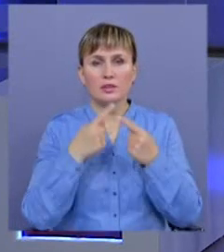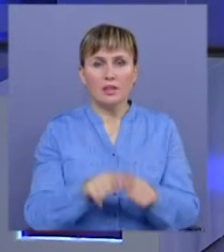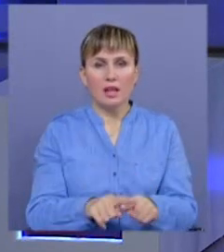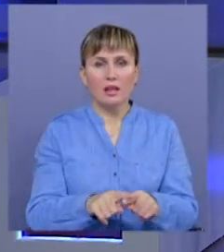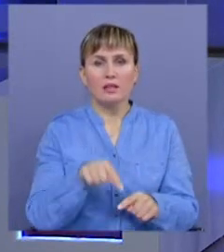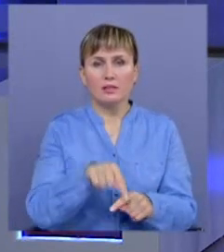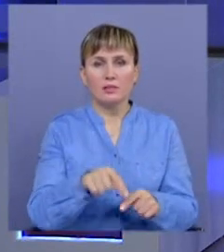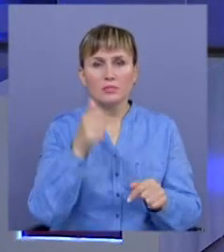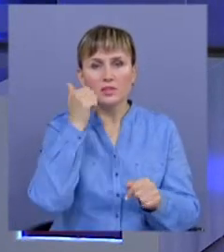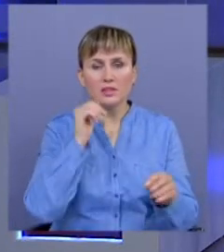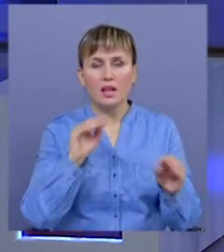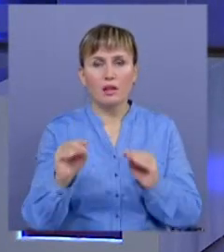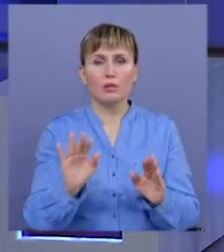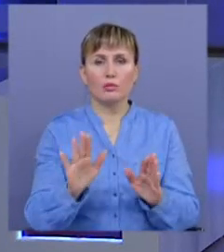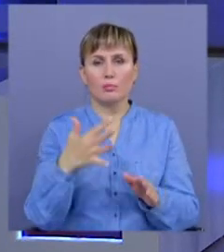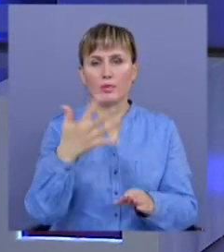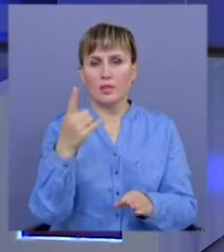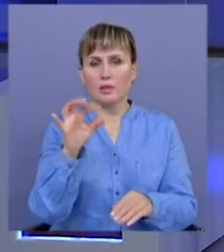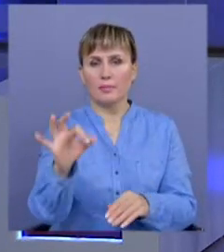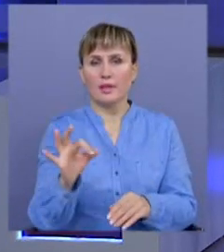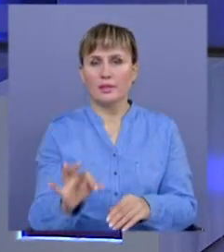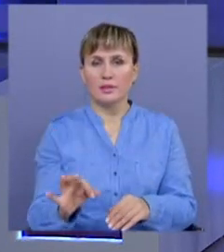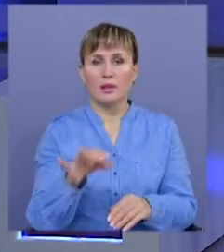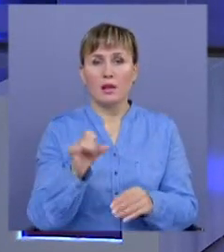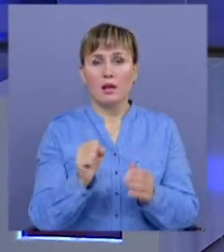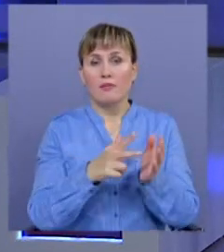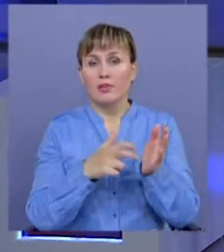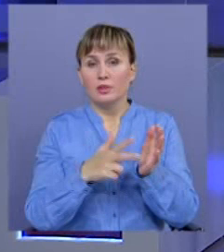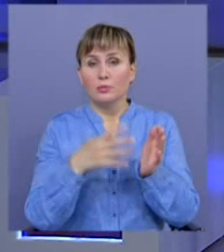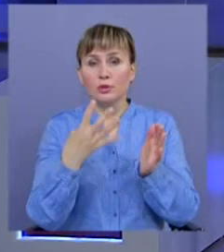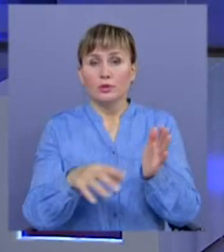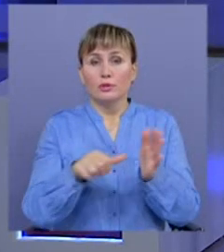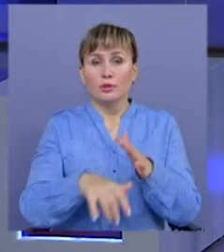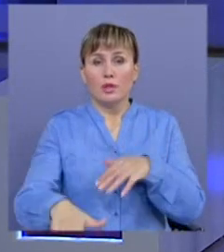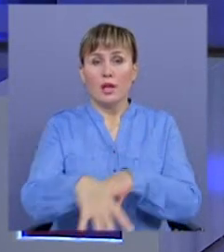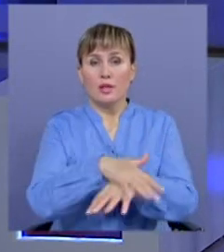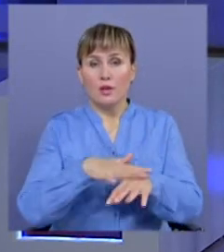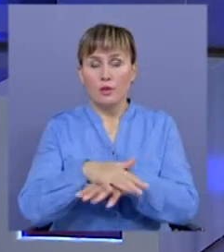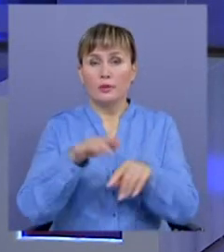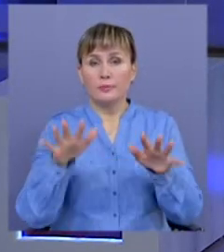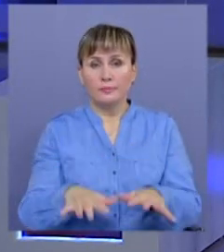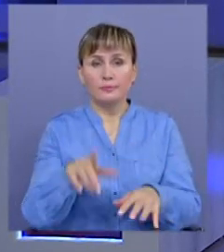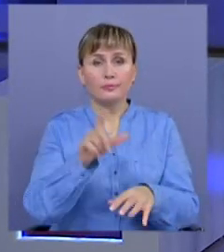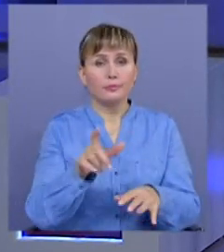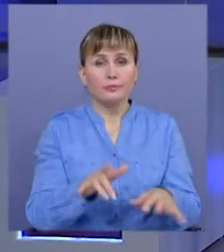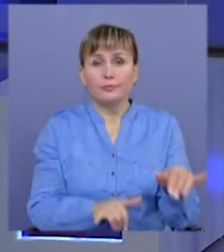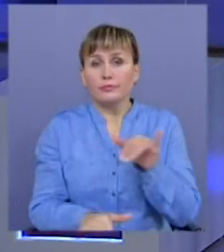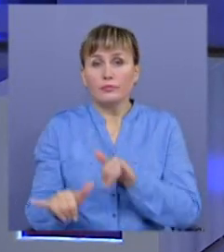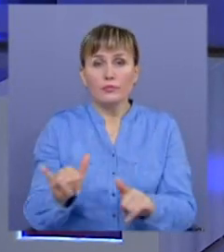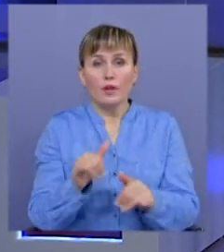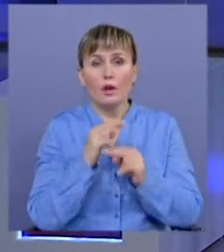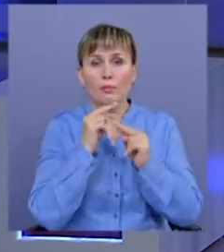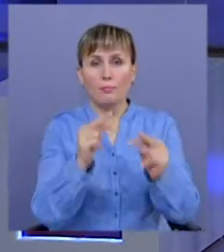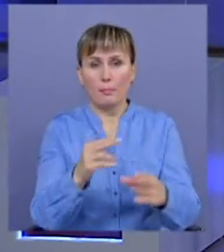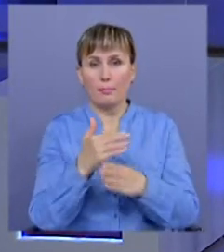медобъекты оснащены лишь на 51%. А в 846 населенных пунктах людям и вовсе некуда обратиться за